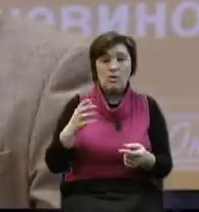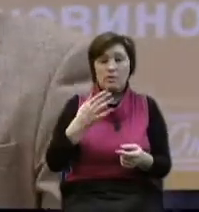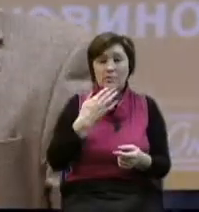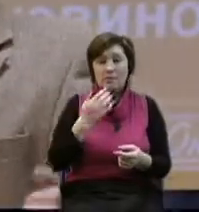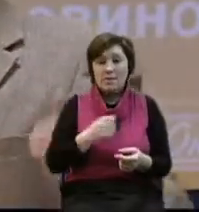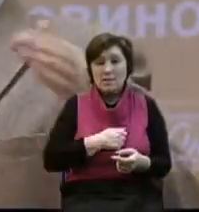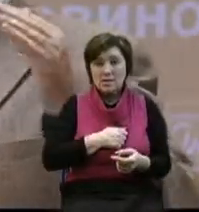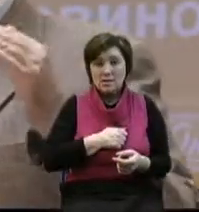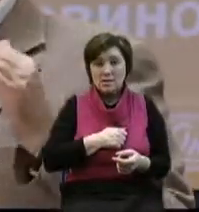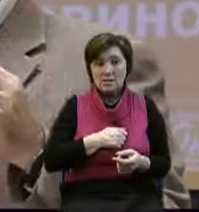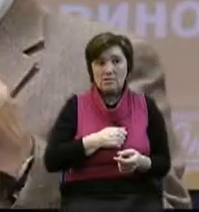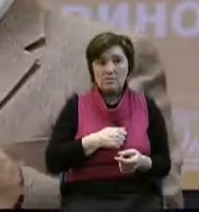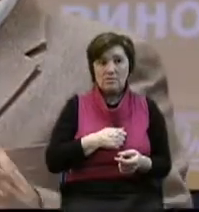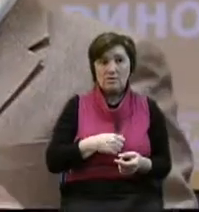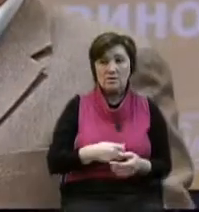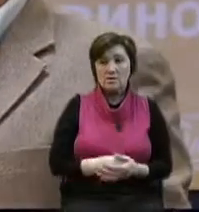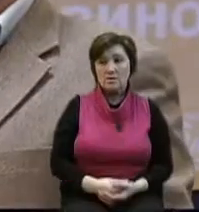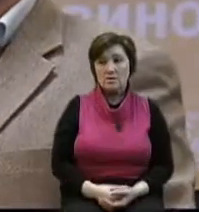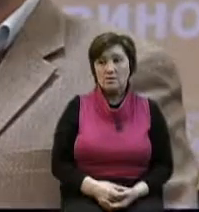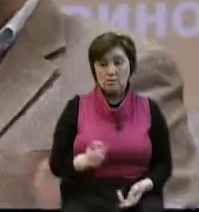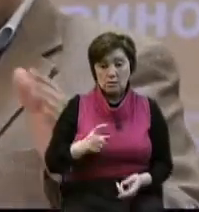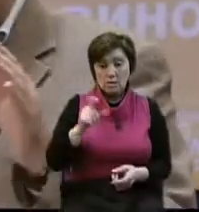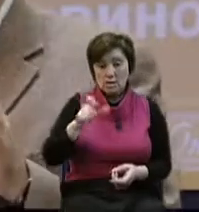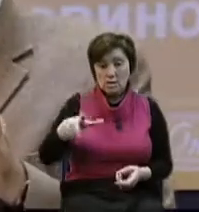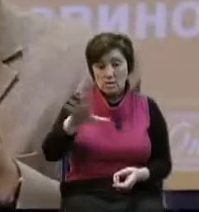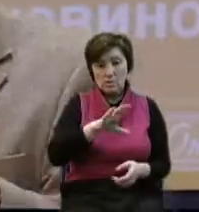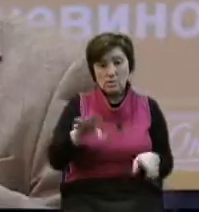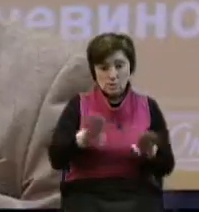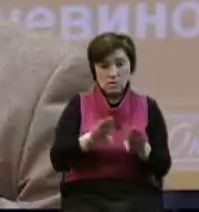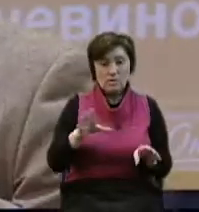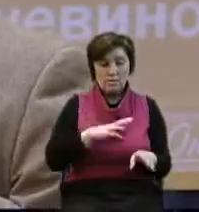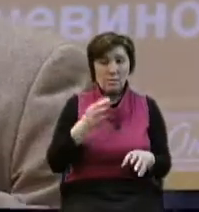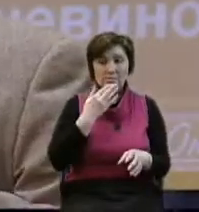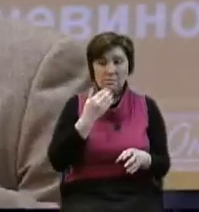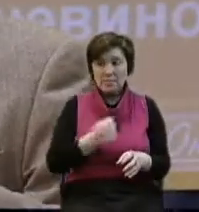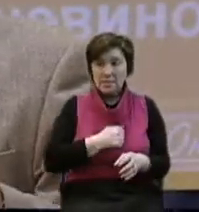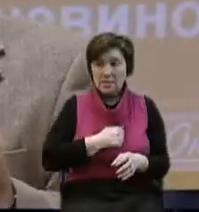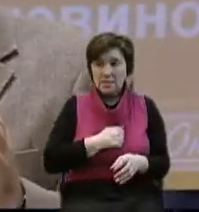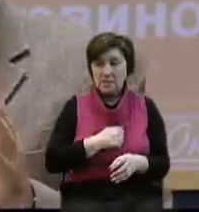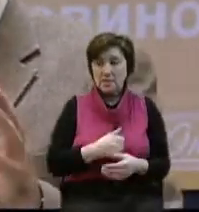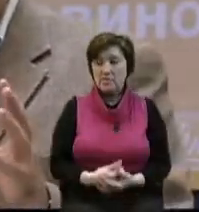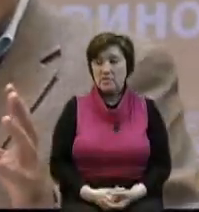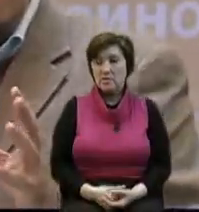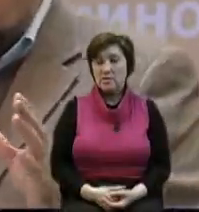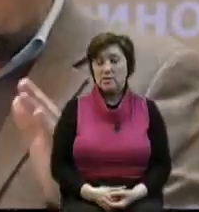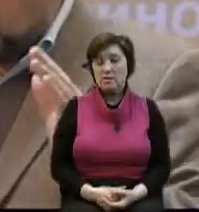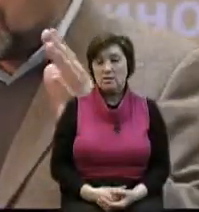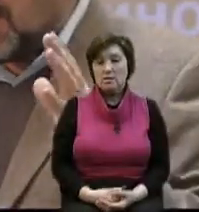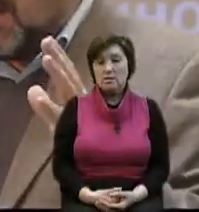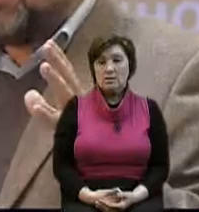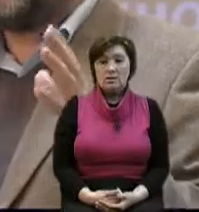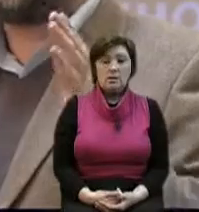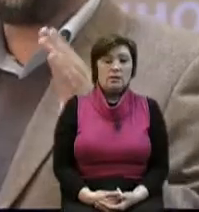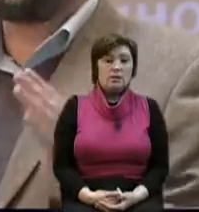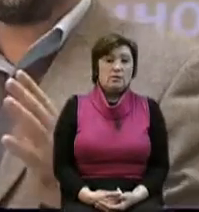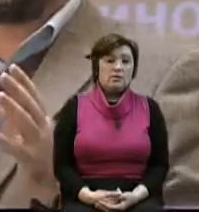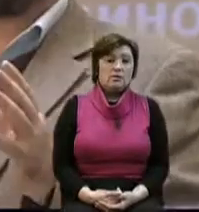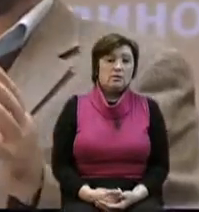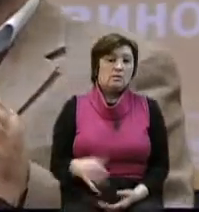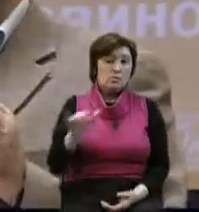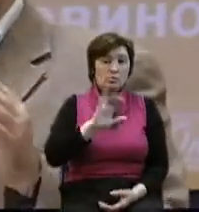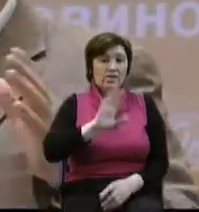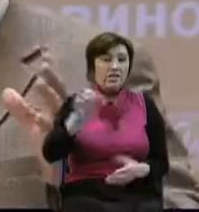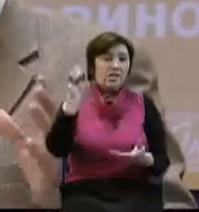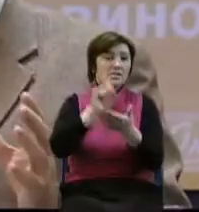и чтобы Его народ также проявлял милость. Вот эти важные принципы Иисус сказал в отношении субботы, что суббота не